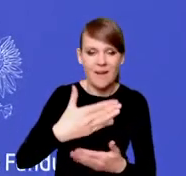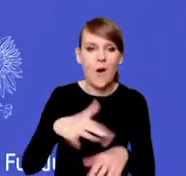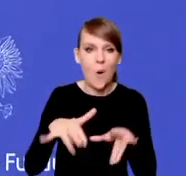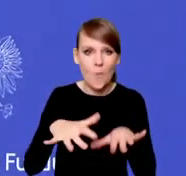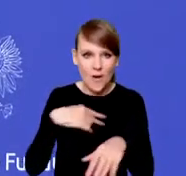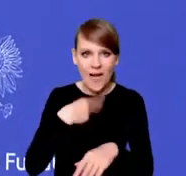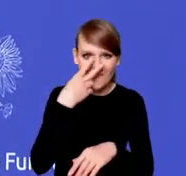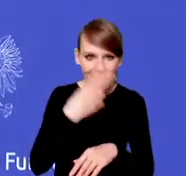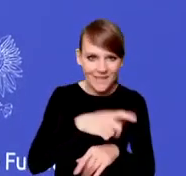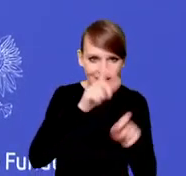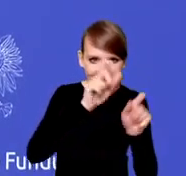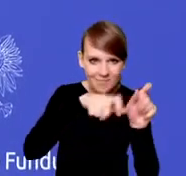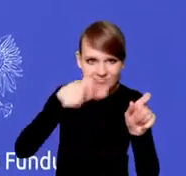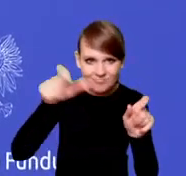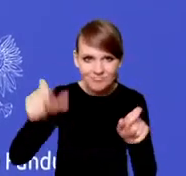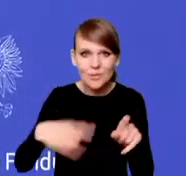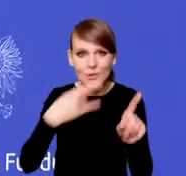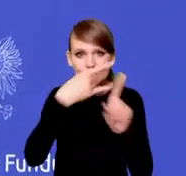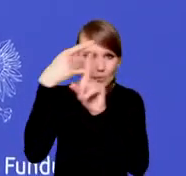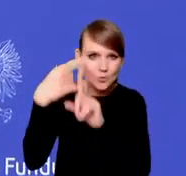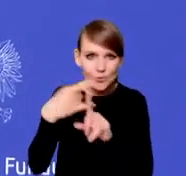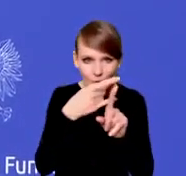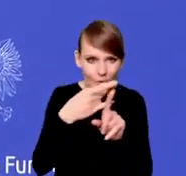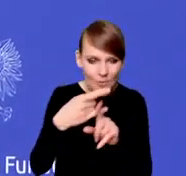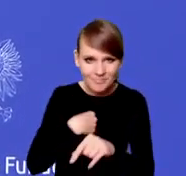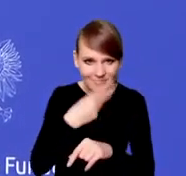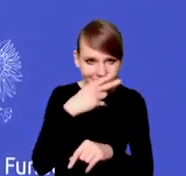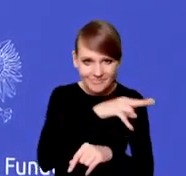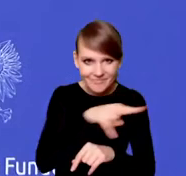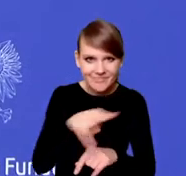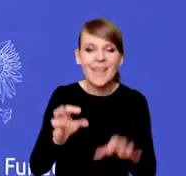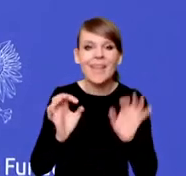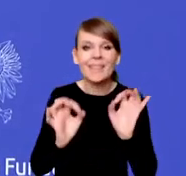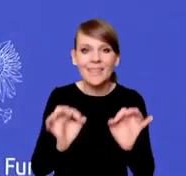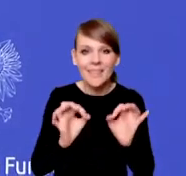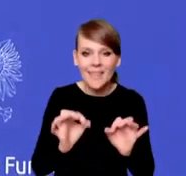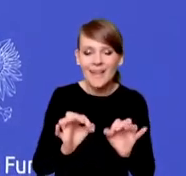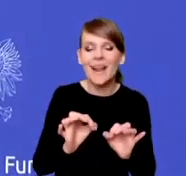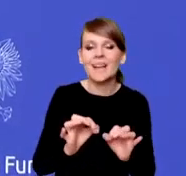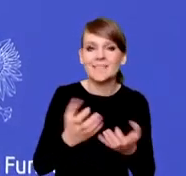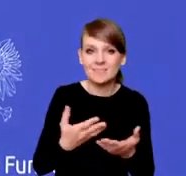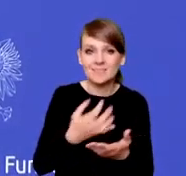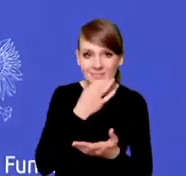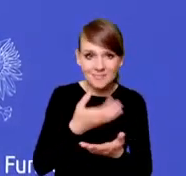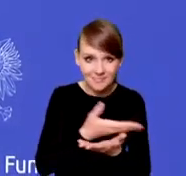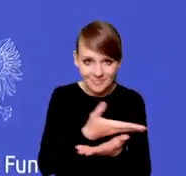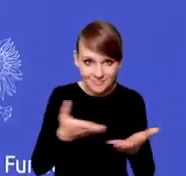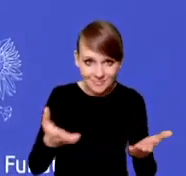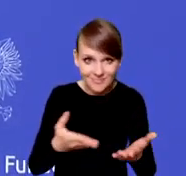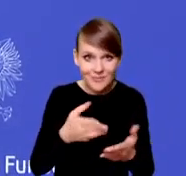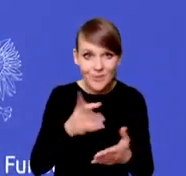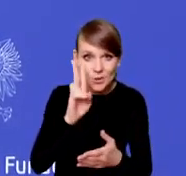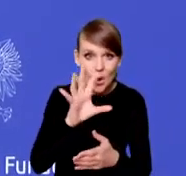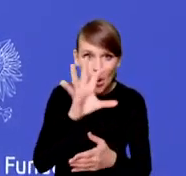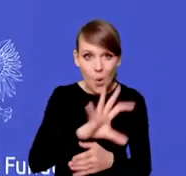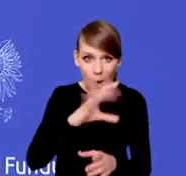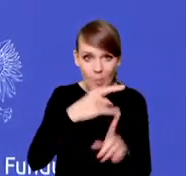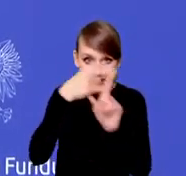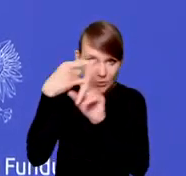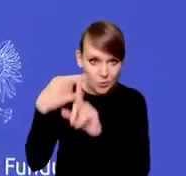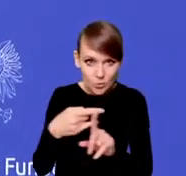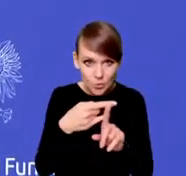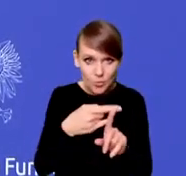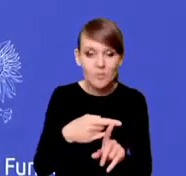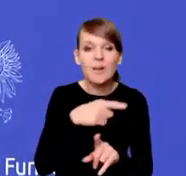z nami na Zoomie połączeni. I w tej chwili zwracam się właśnie do Państwa, którzy nas oglądają za pomocą platformy Zoom, czyli